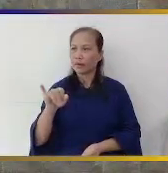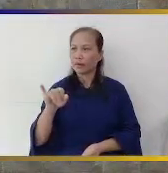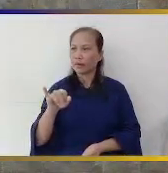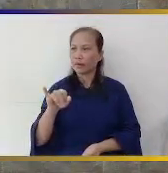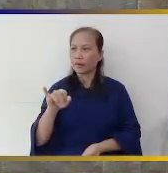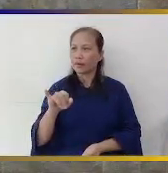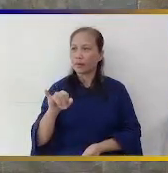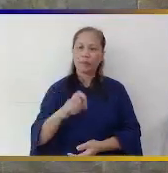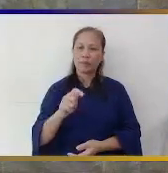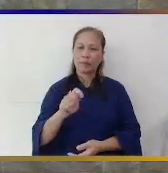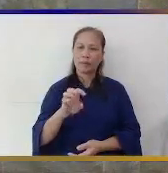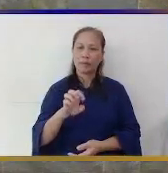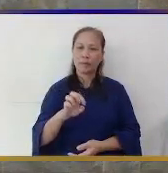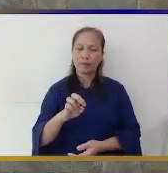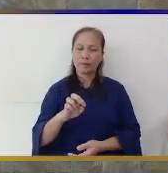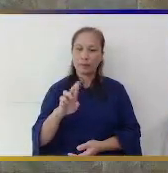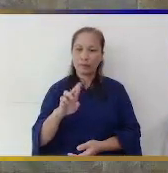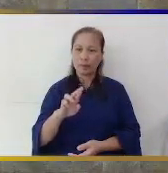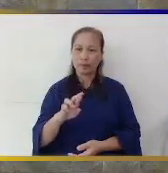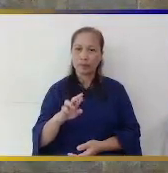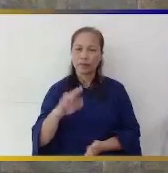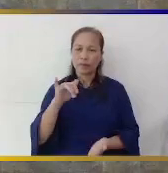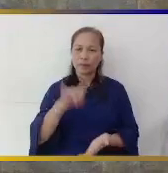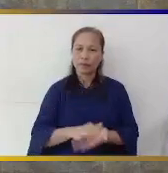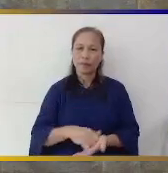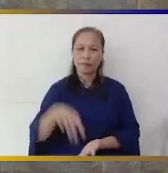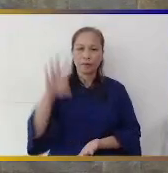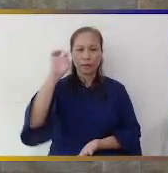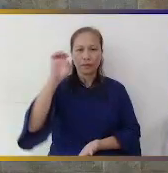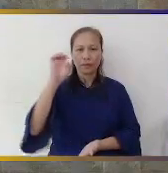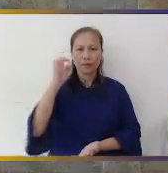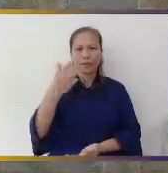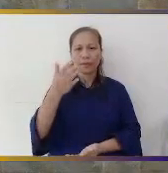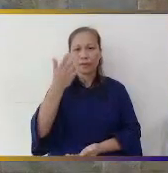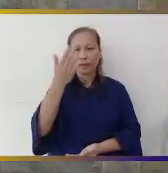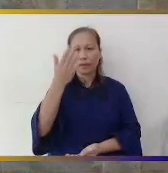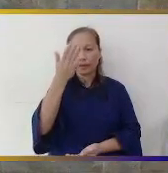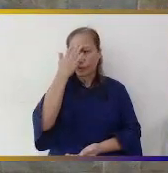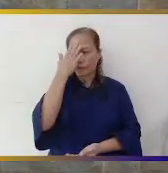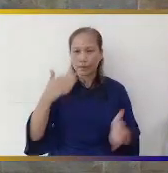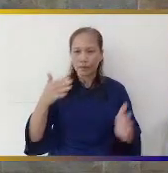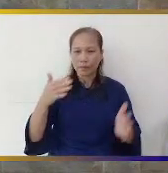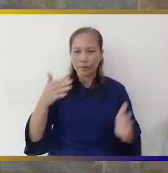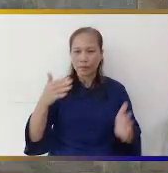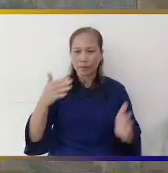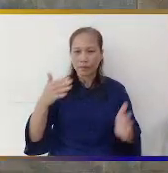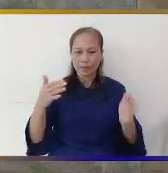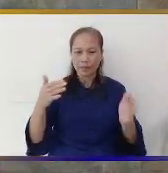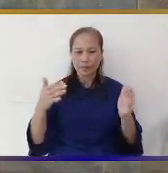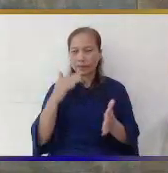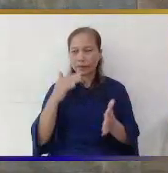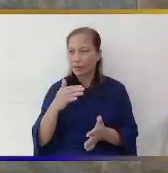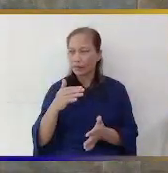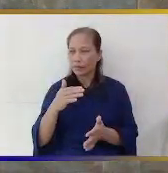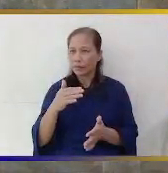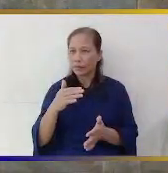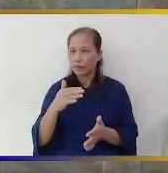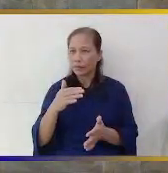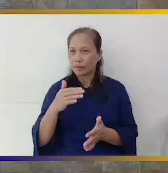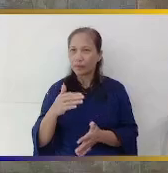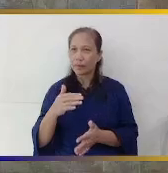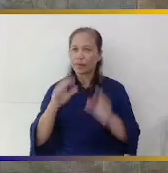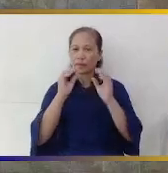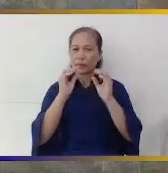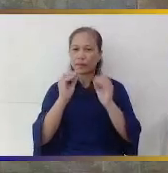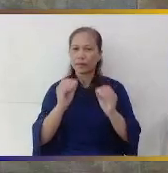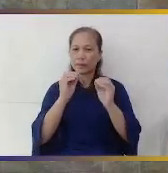church of Rome you see that Bakit It's because tinatamaan yong kanilang infant baptism